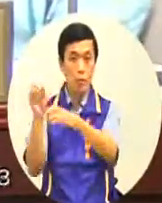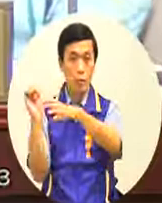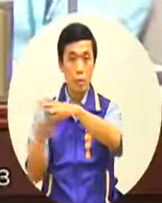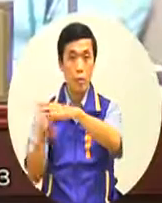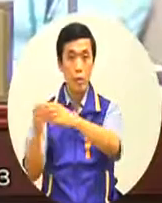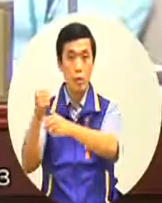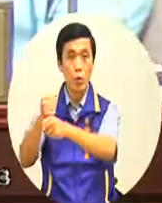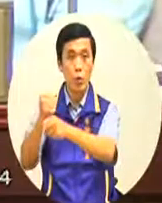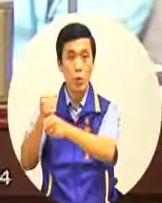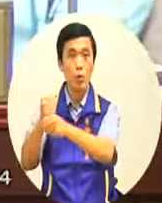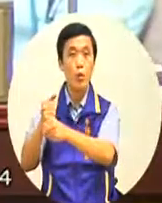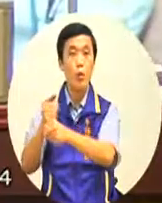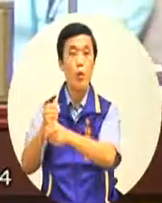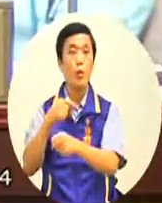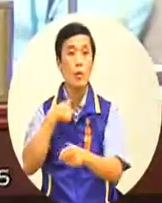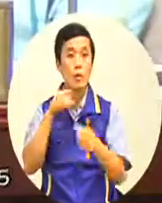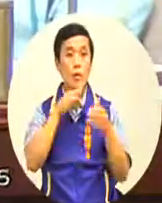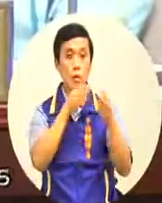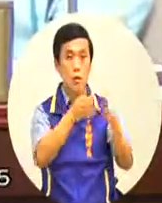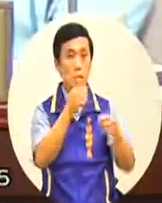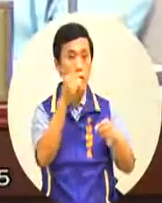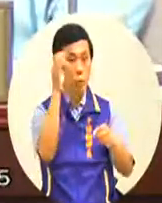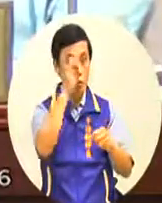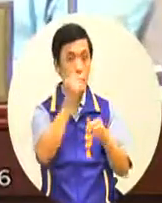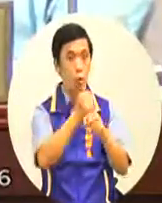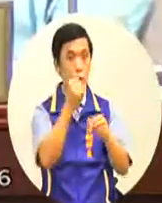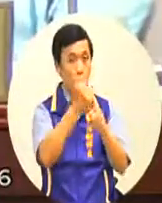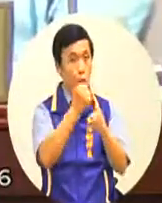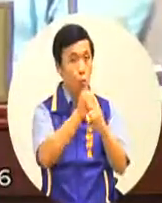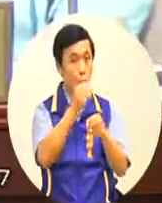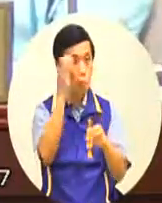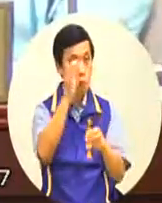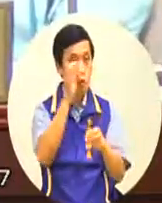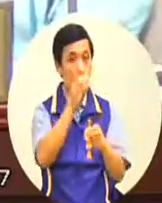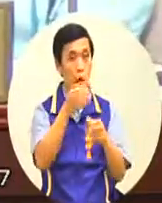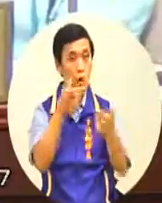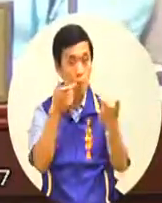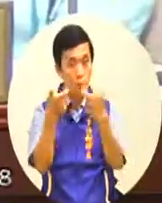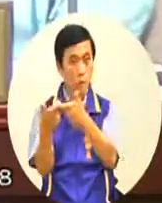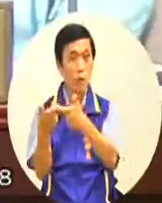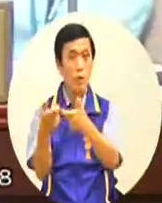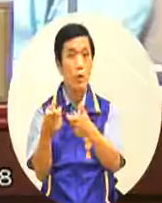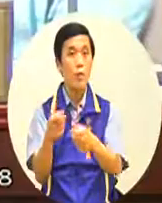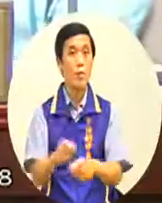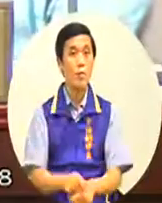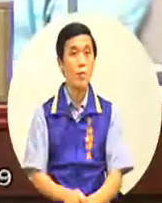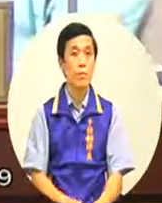对，我们是做媒合的部分，那训练的部分主要还是在卫生局或是社会局。